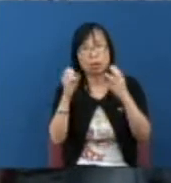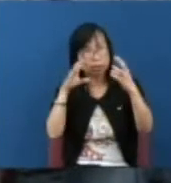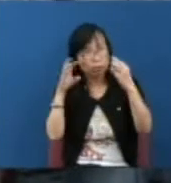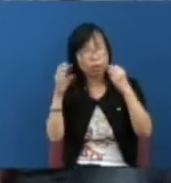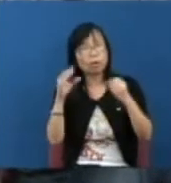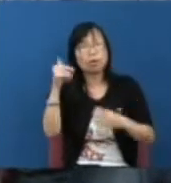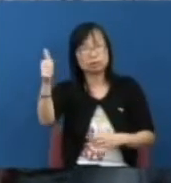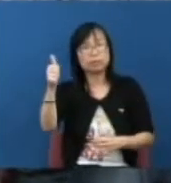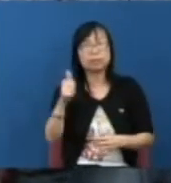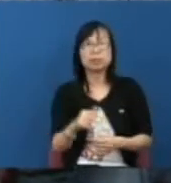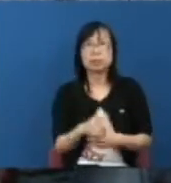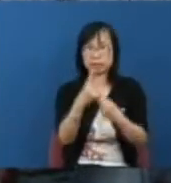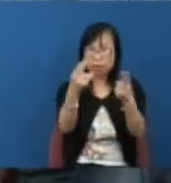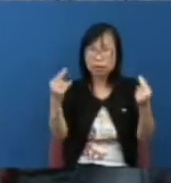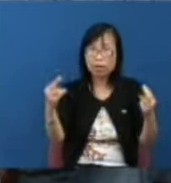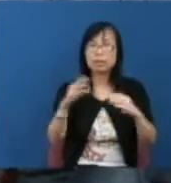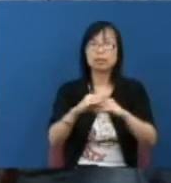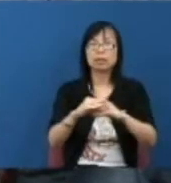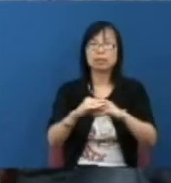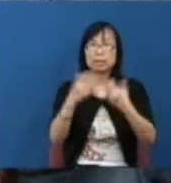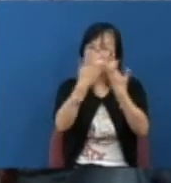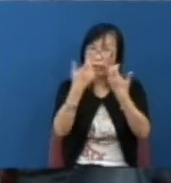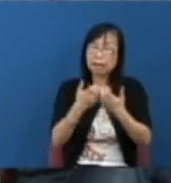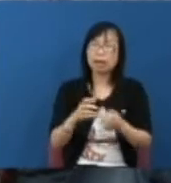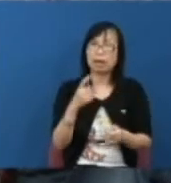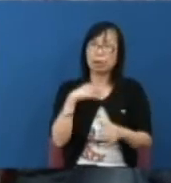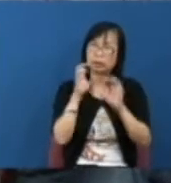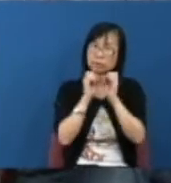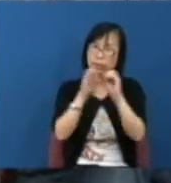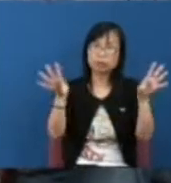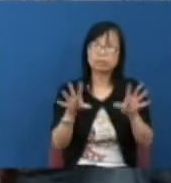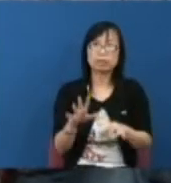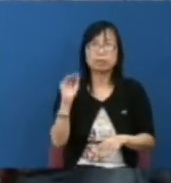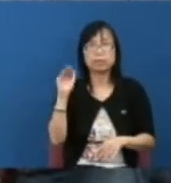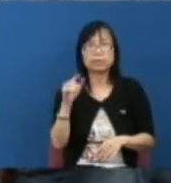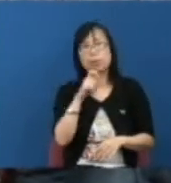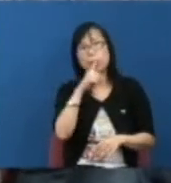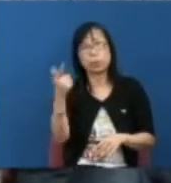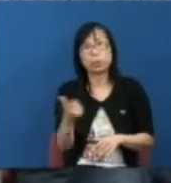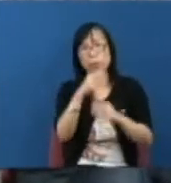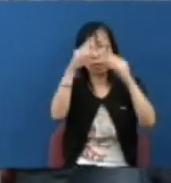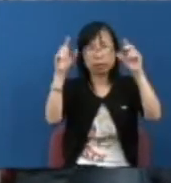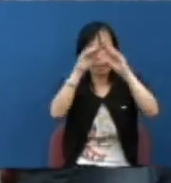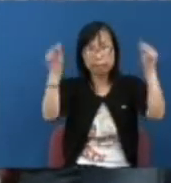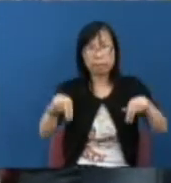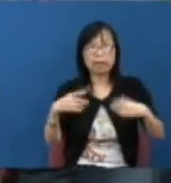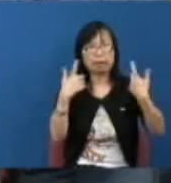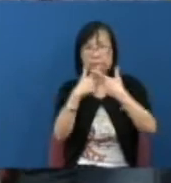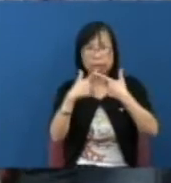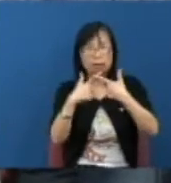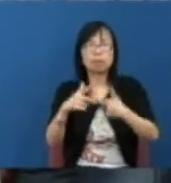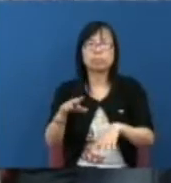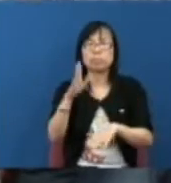先普職嗰啲咁嘅綠色 audit 係咪可以推動呢？是推動的時候，可能很多問題、很多爭拗已經解決了，個社會更加